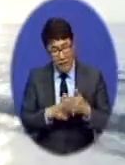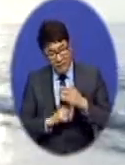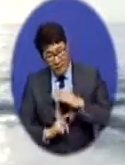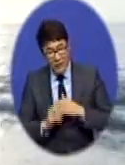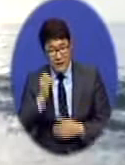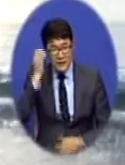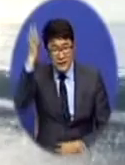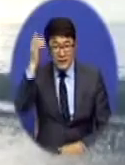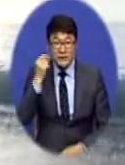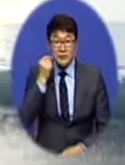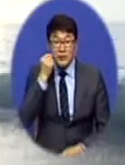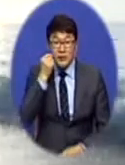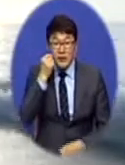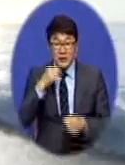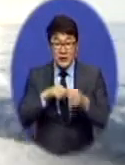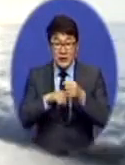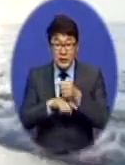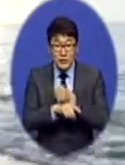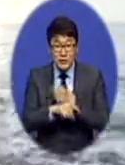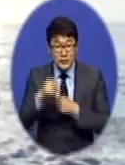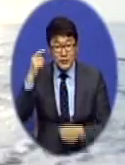하면서도 못 잊나.